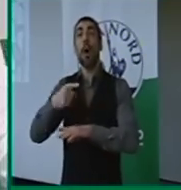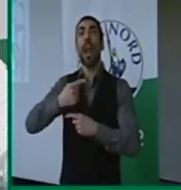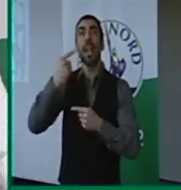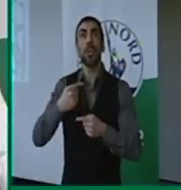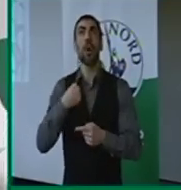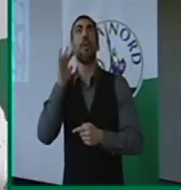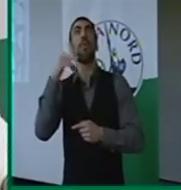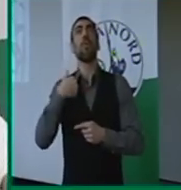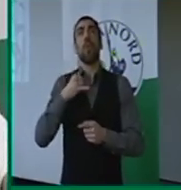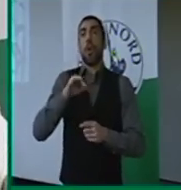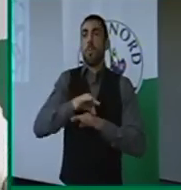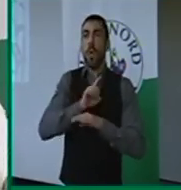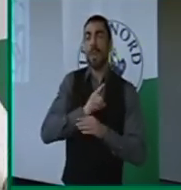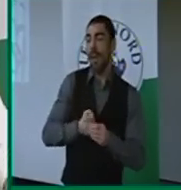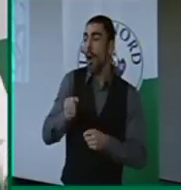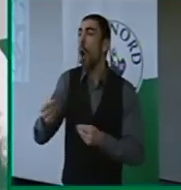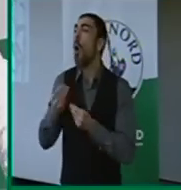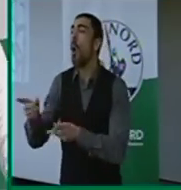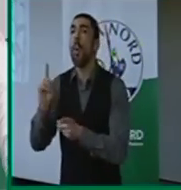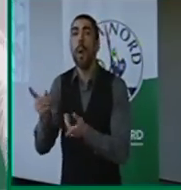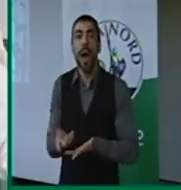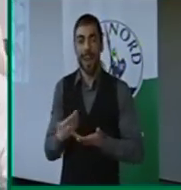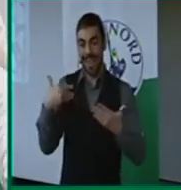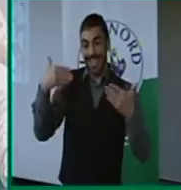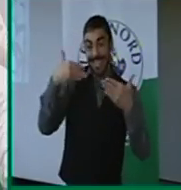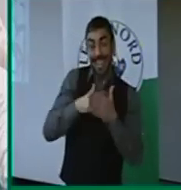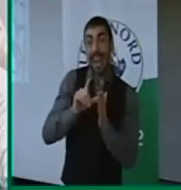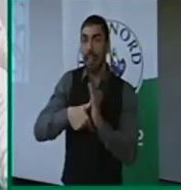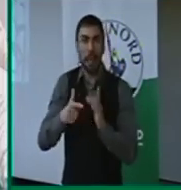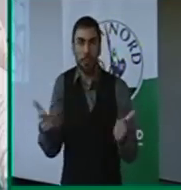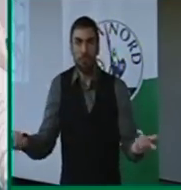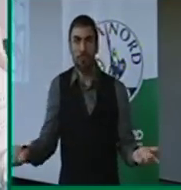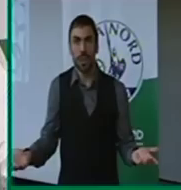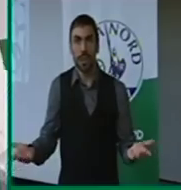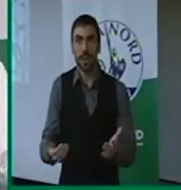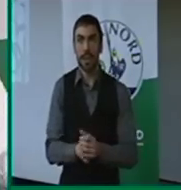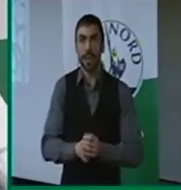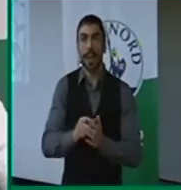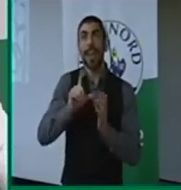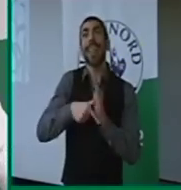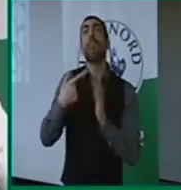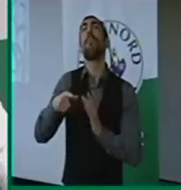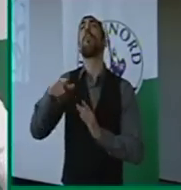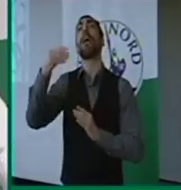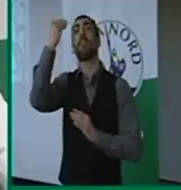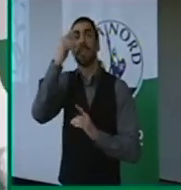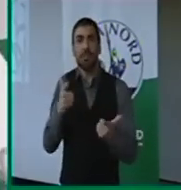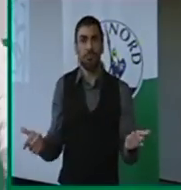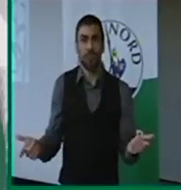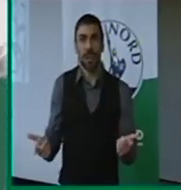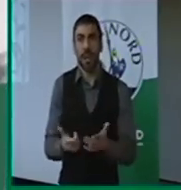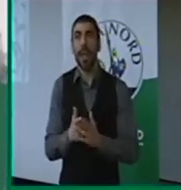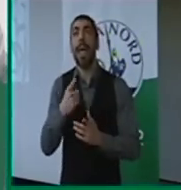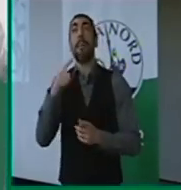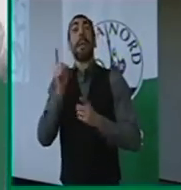capire che futuro dare a tua moglie o a tuo marito alla sera a casa non hai tempo non hai tempo per pensare non hai tempo